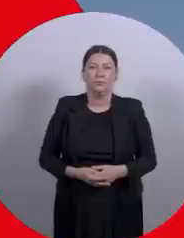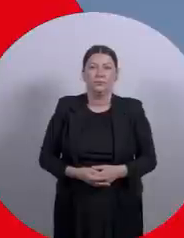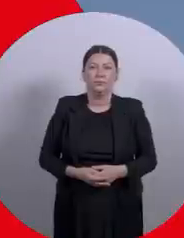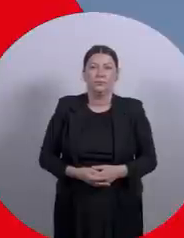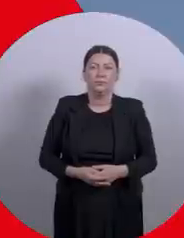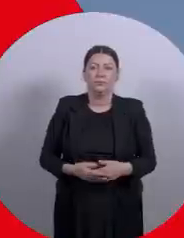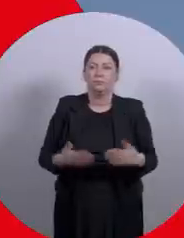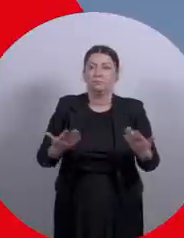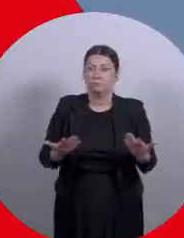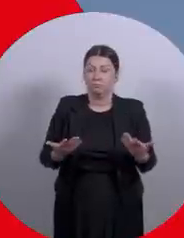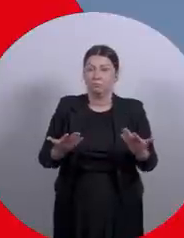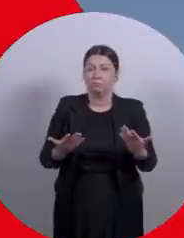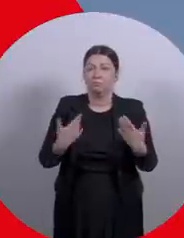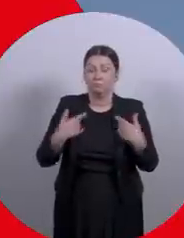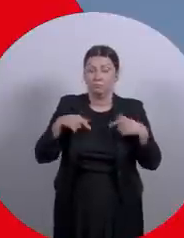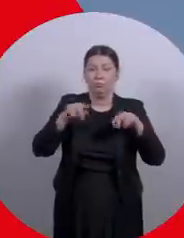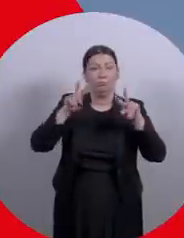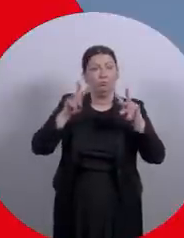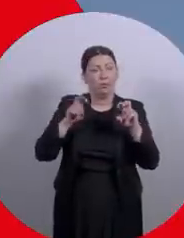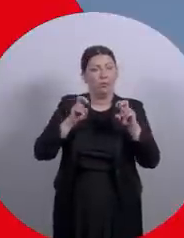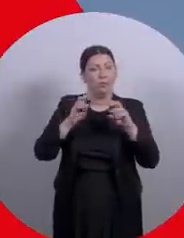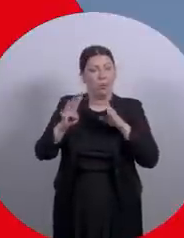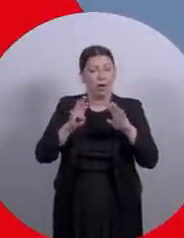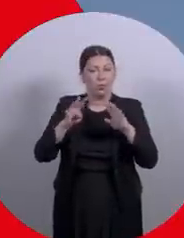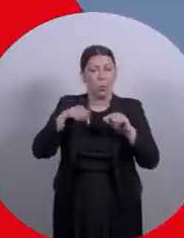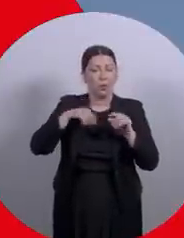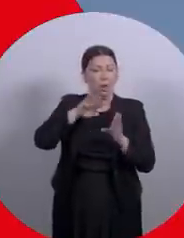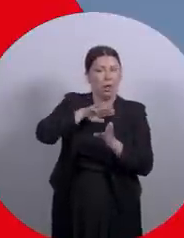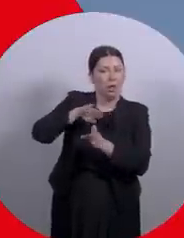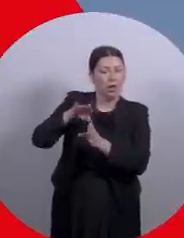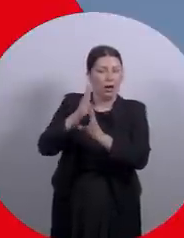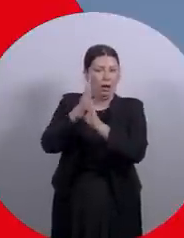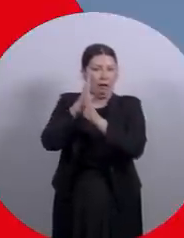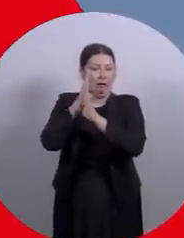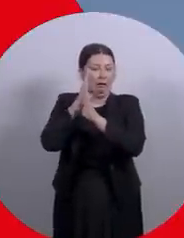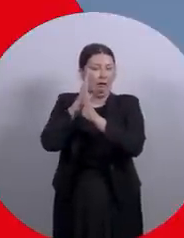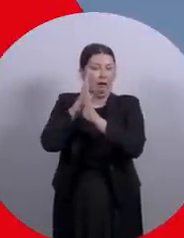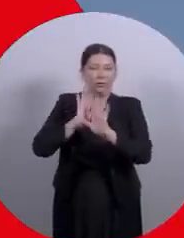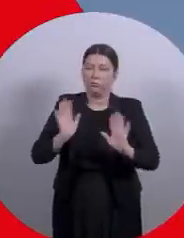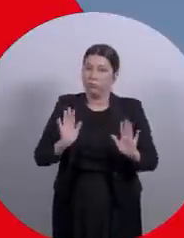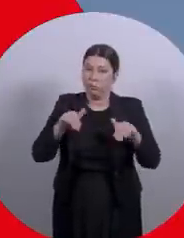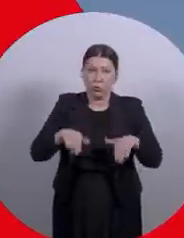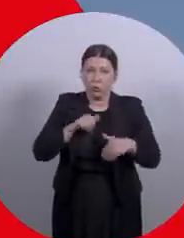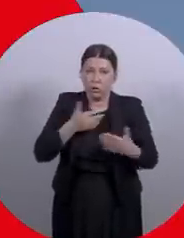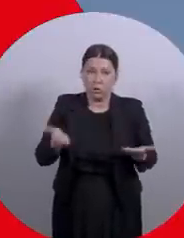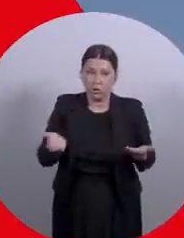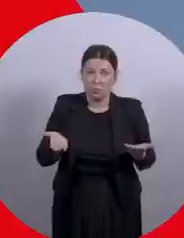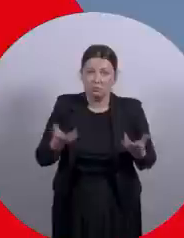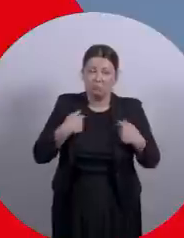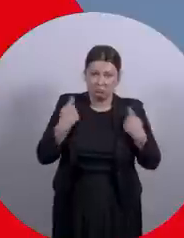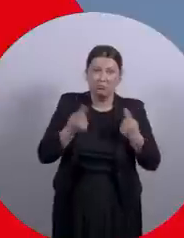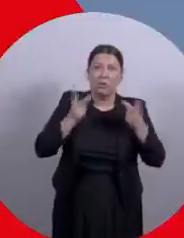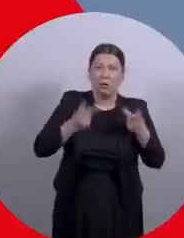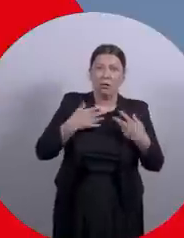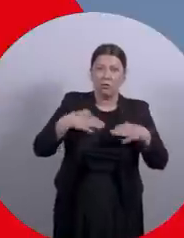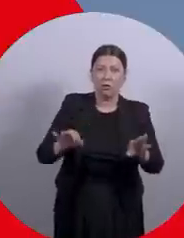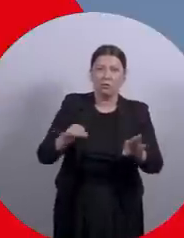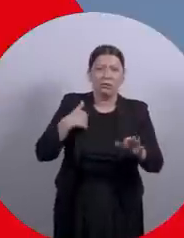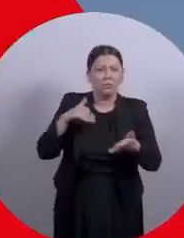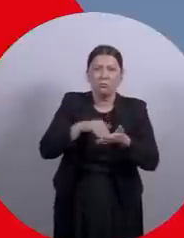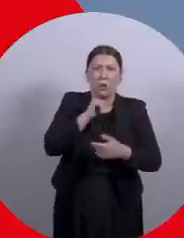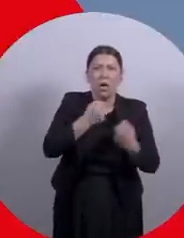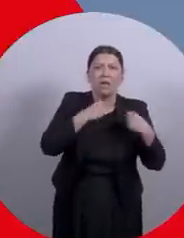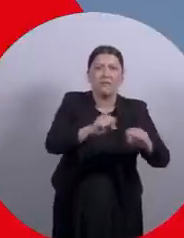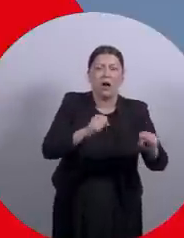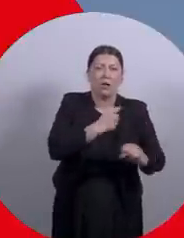wir brauchen uns vor diesen Themen nicht wegducken wir können es besser wir brauchen keinen Kegel wir brauchen keine Freiheitliche Partei